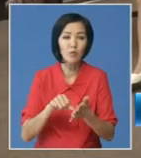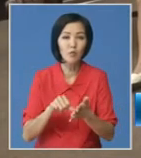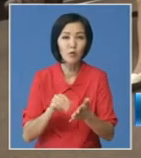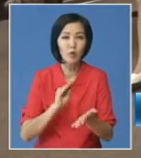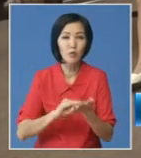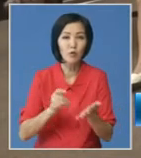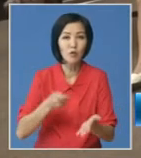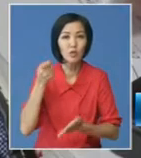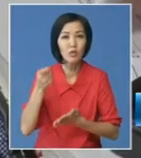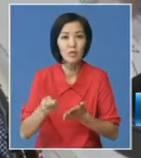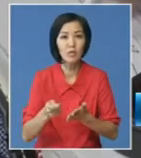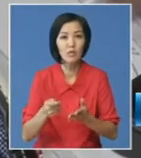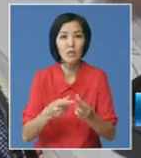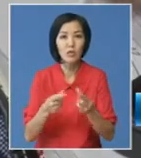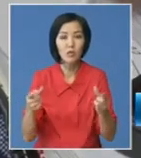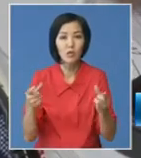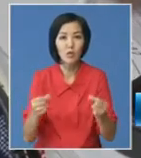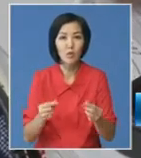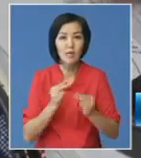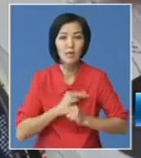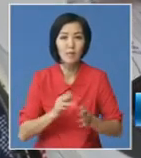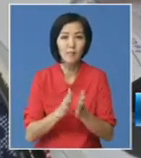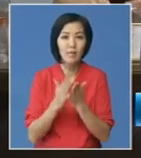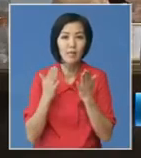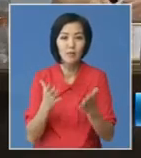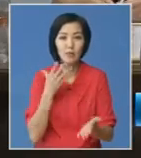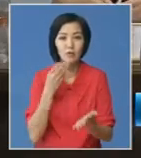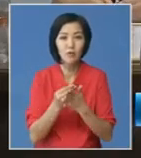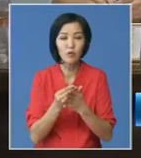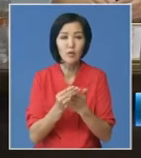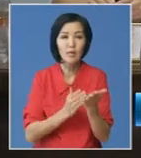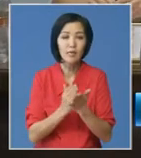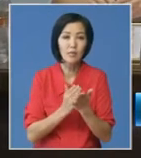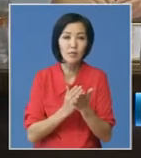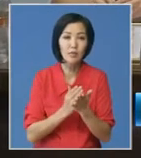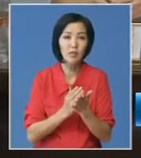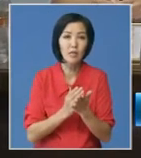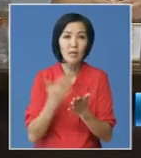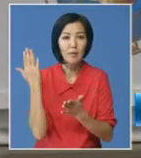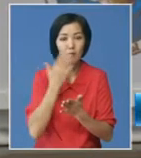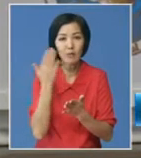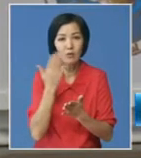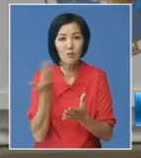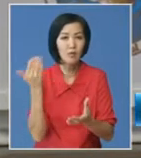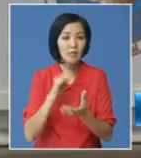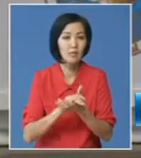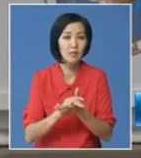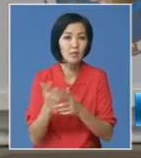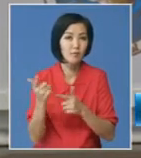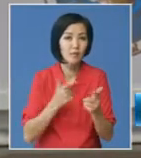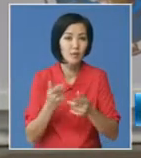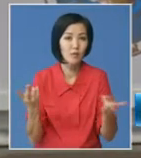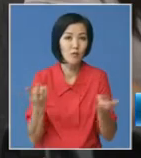қатысу туралы өтініш, жеке куәлік, еңбек кітапшасы мен өзінің қызметі жайлы бейнеролик таныстырылымын дайындаса болғаны.